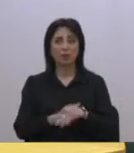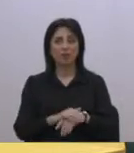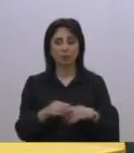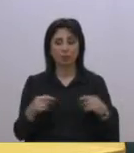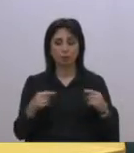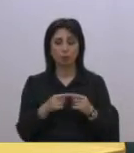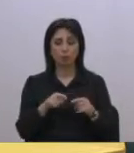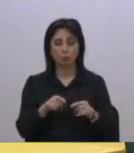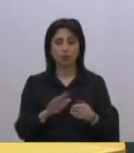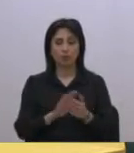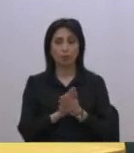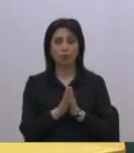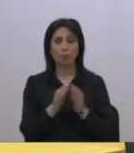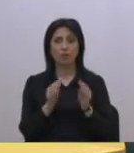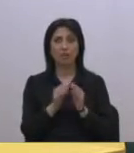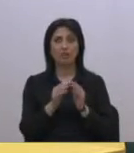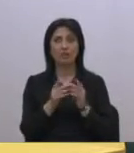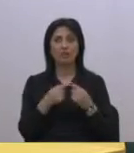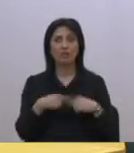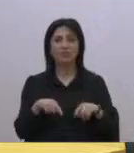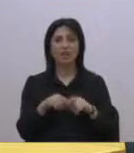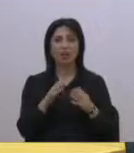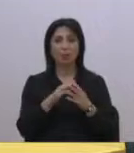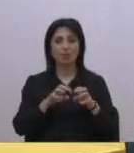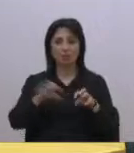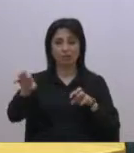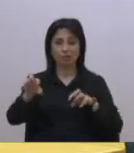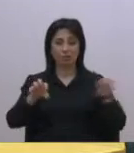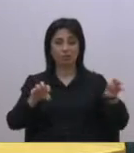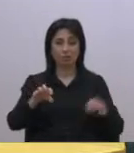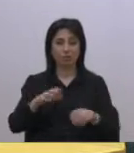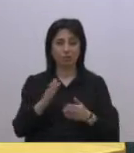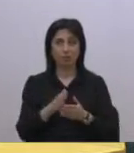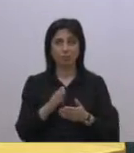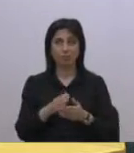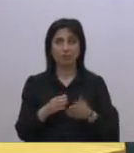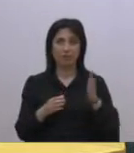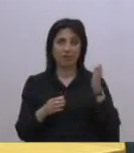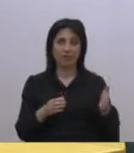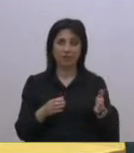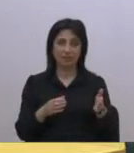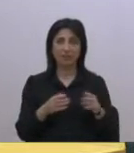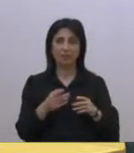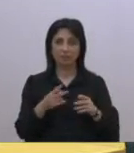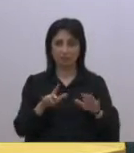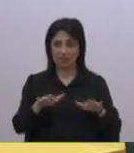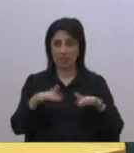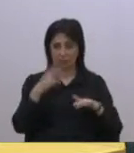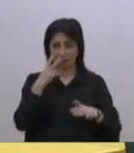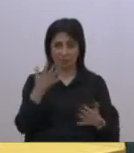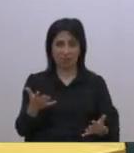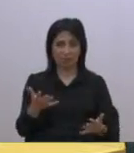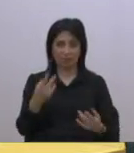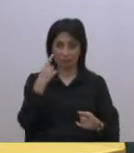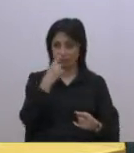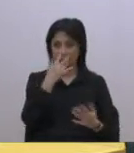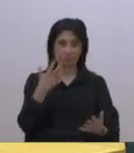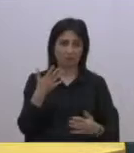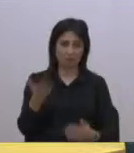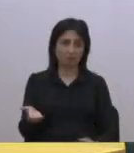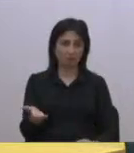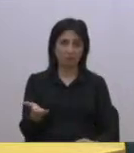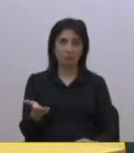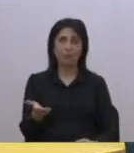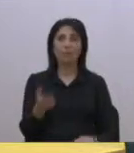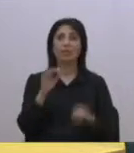ზუსტად იგივე მდგომარეობა გვაქვს საზოგადოება ყავს გახლეჩილი ორ ნაწილად. აი ეს დარბაზი ამას ვიზუალურადაც აჩვენებს